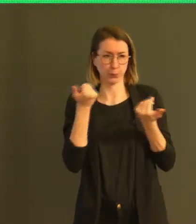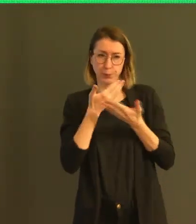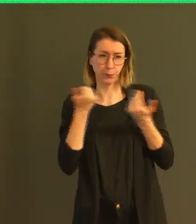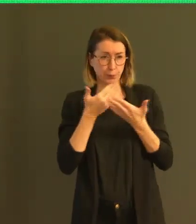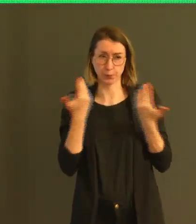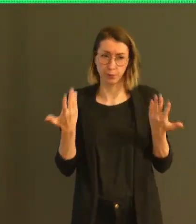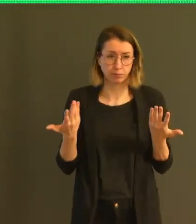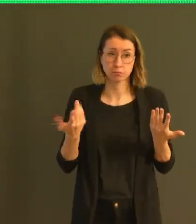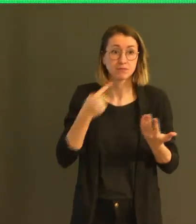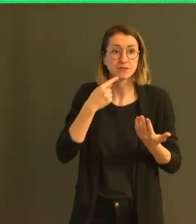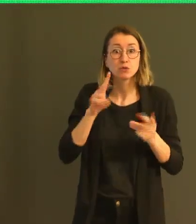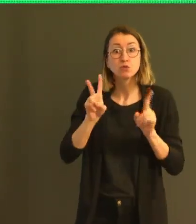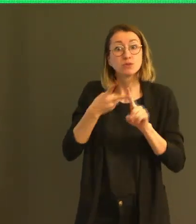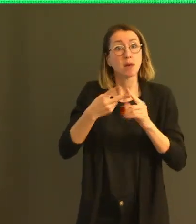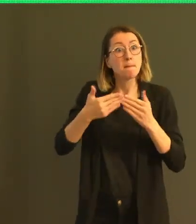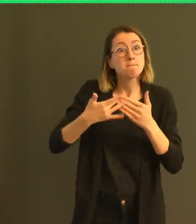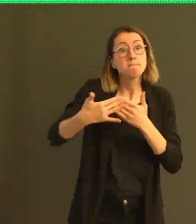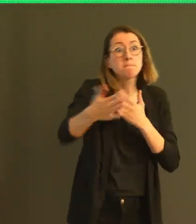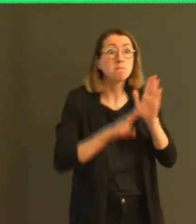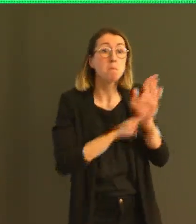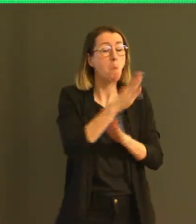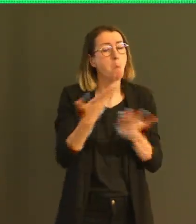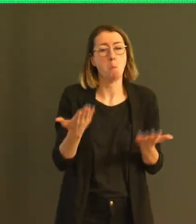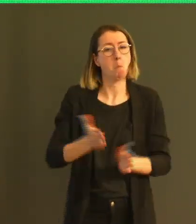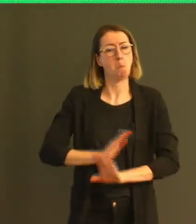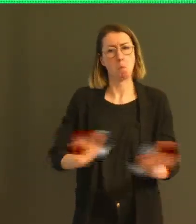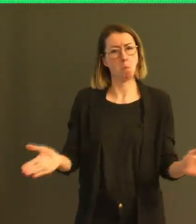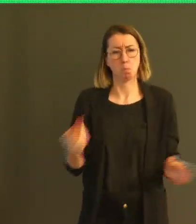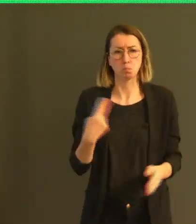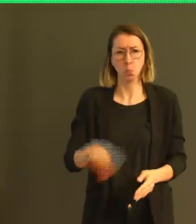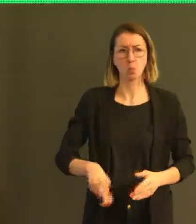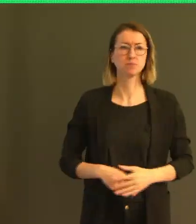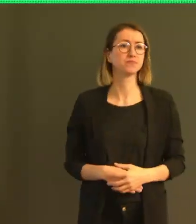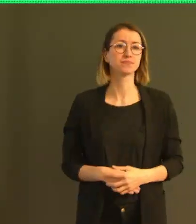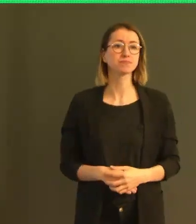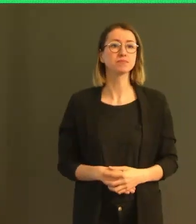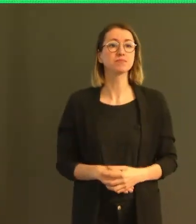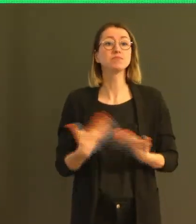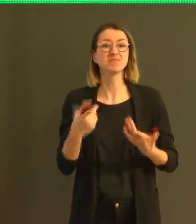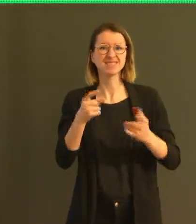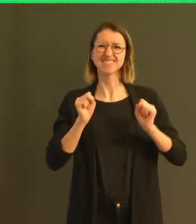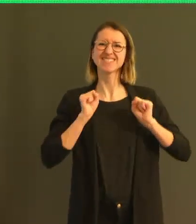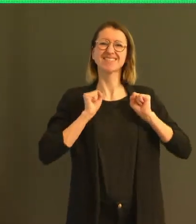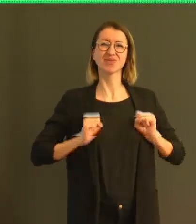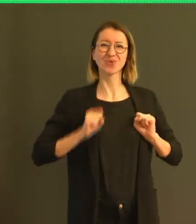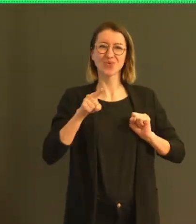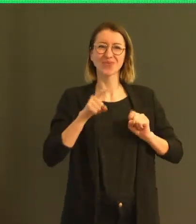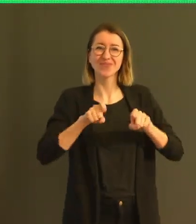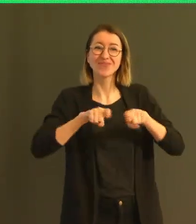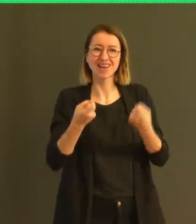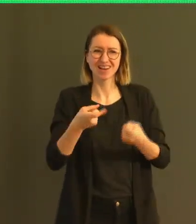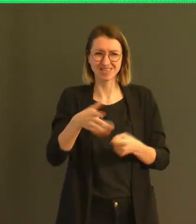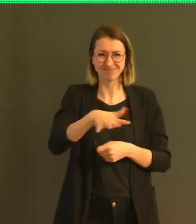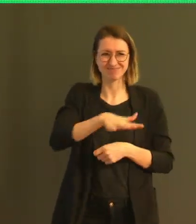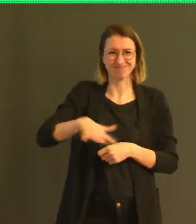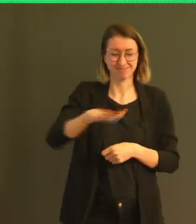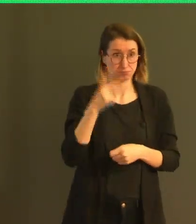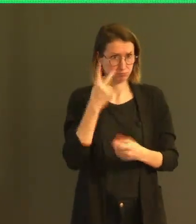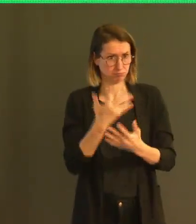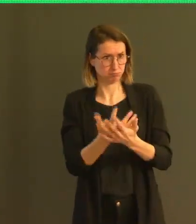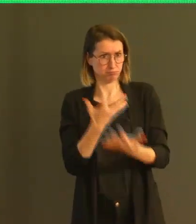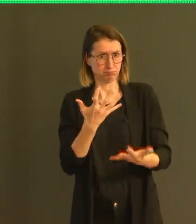vague ce qui se passe ou ce qui s'est passé à saint trond cette impression d'augmentation en quelques jours